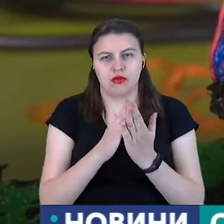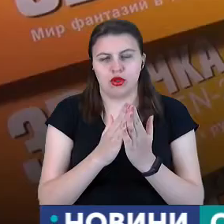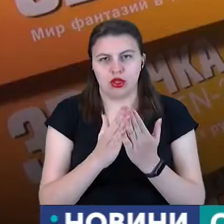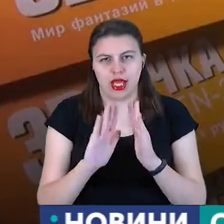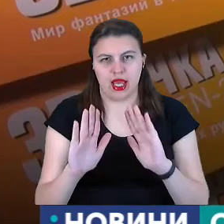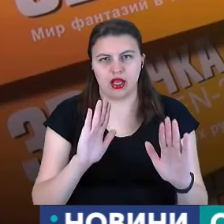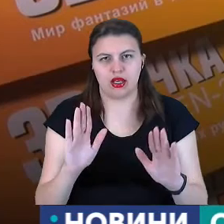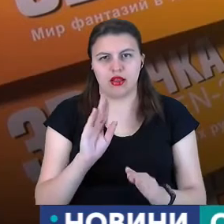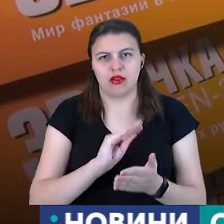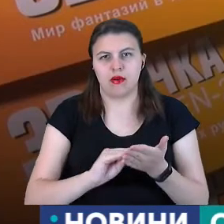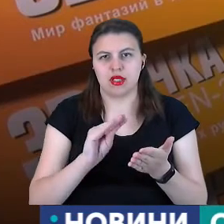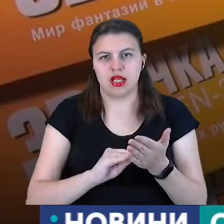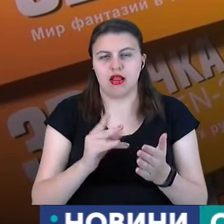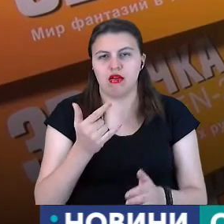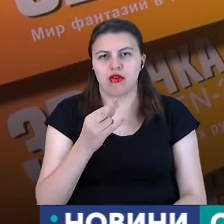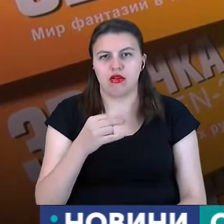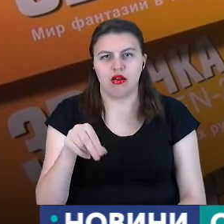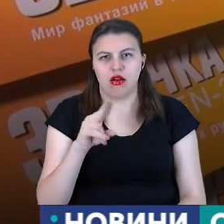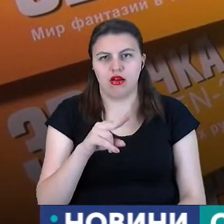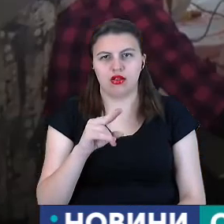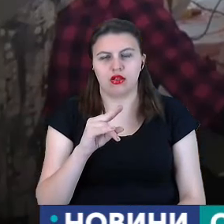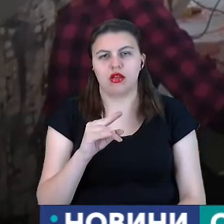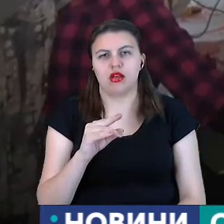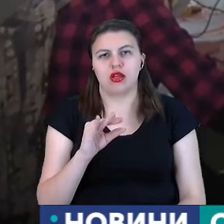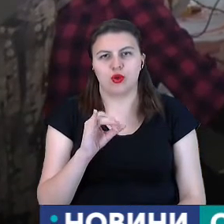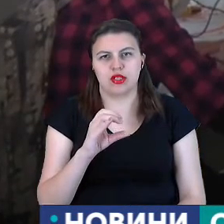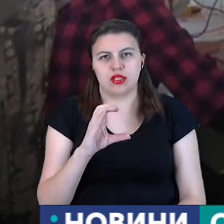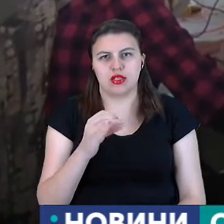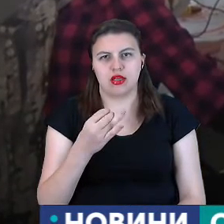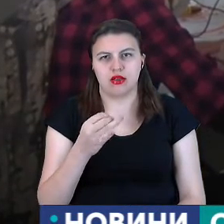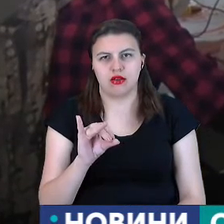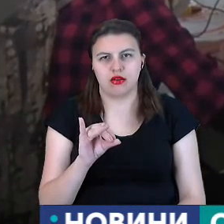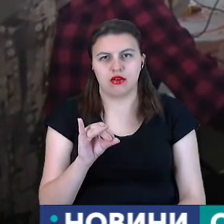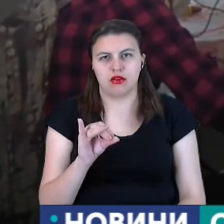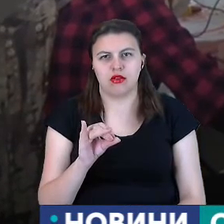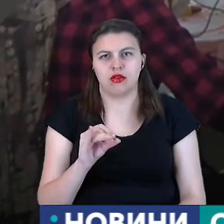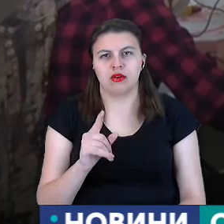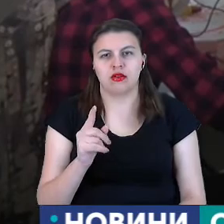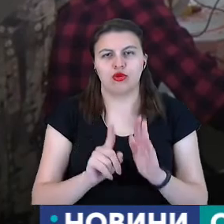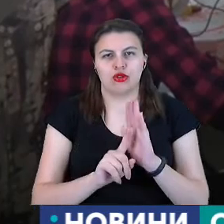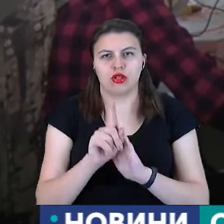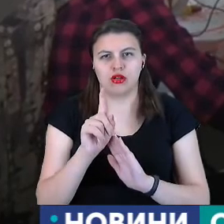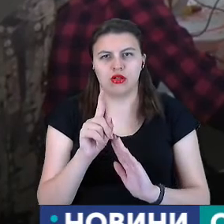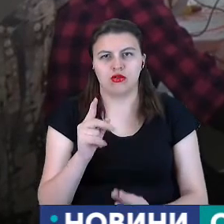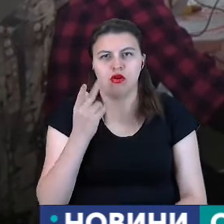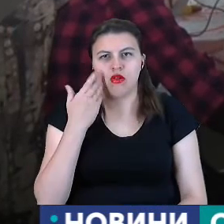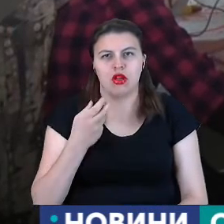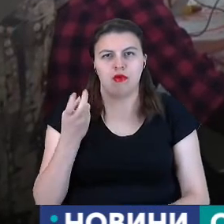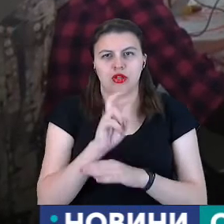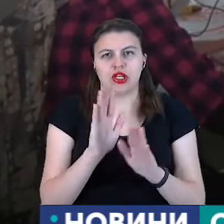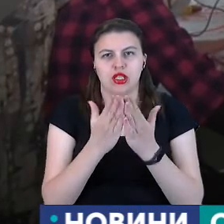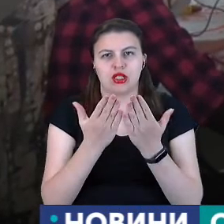USAID «Демократичне врядування у Східній Україні». Спочатку я колись прийшов сюди по книжки брати, і я